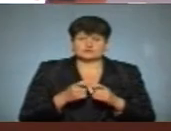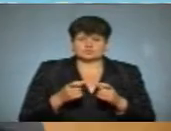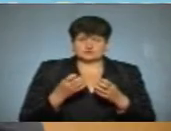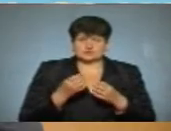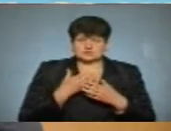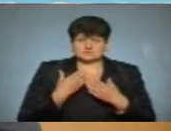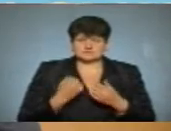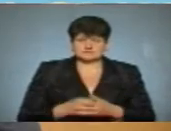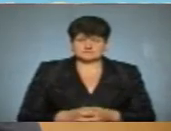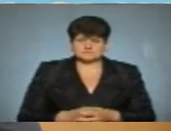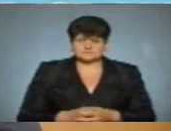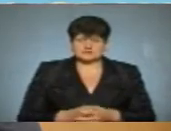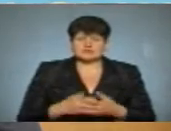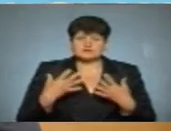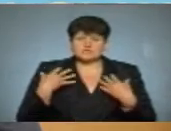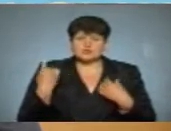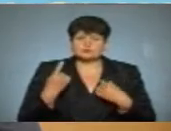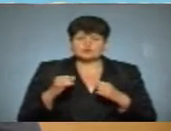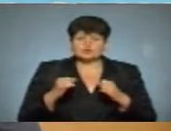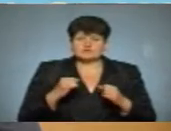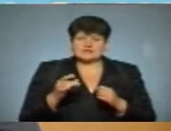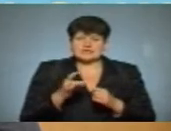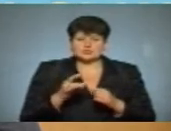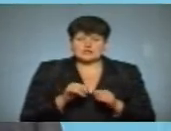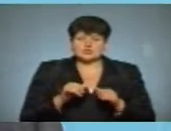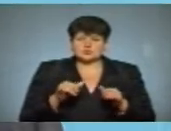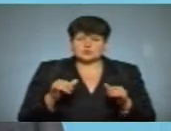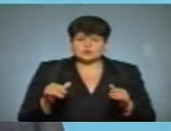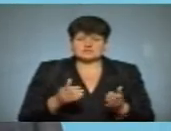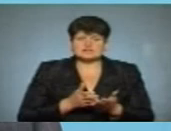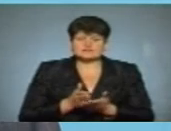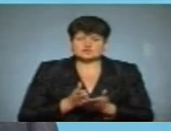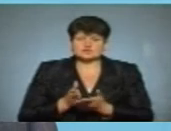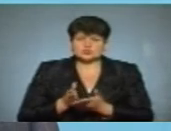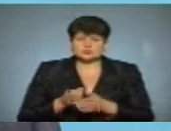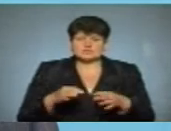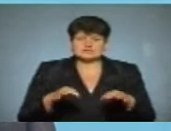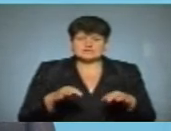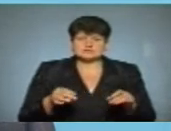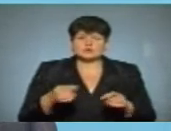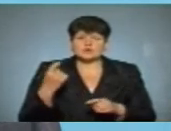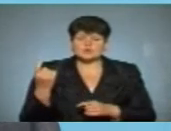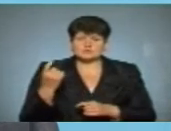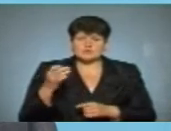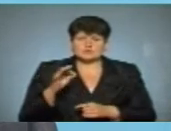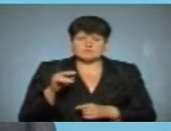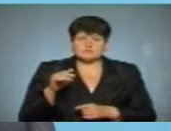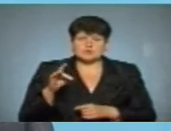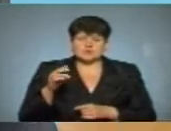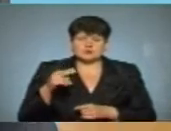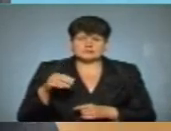регіонального розвитку інфраструктури та транспортного господарства Олег Продан розповів, як під час карантину мають перевозити